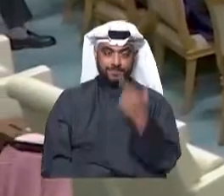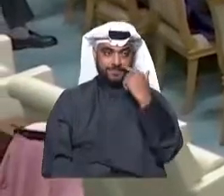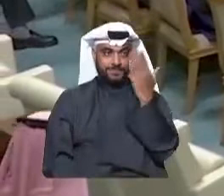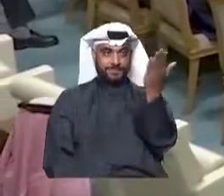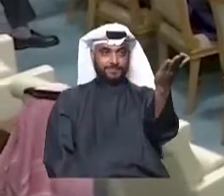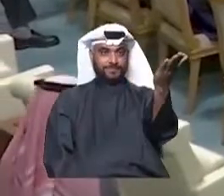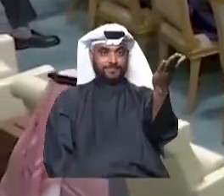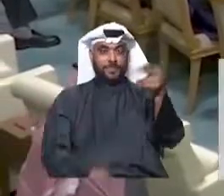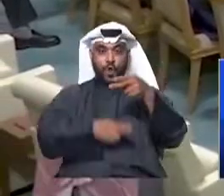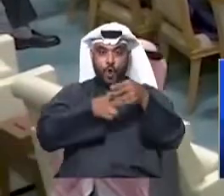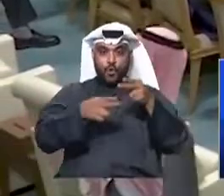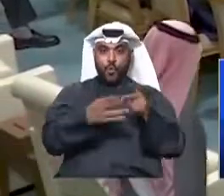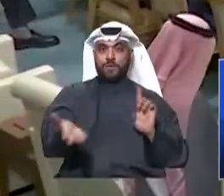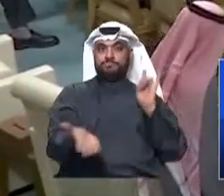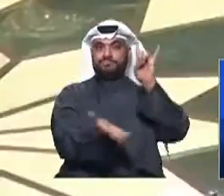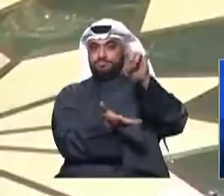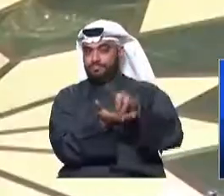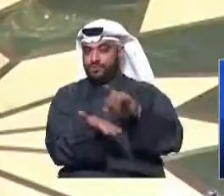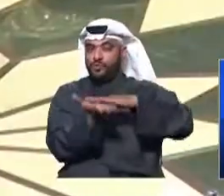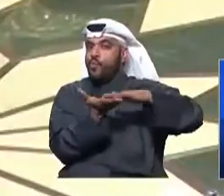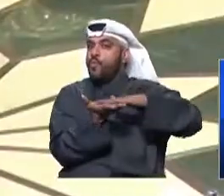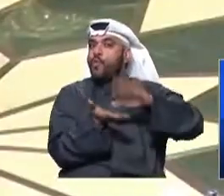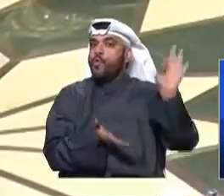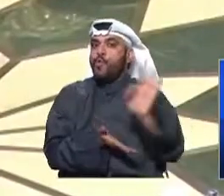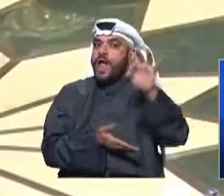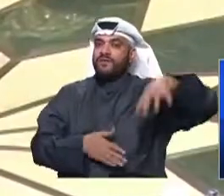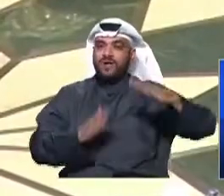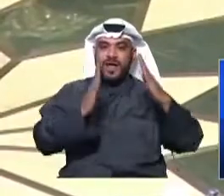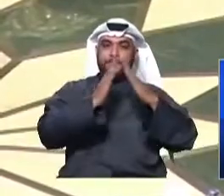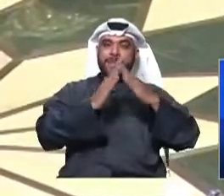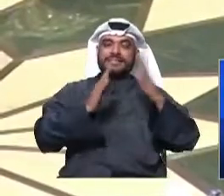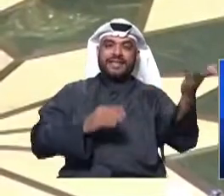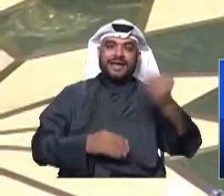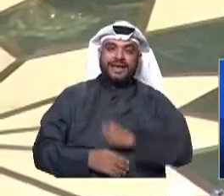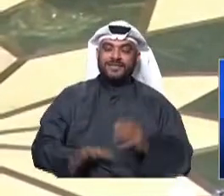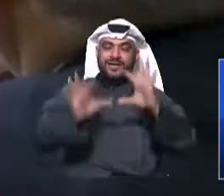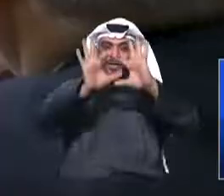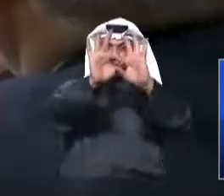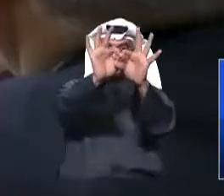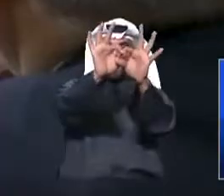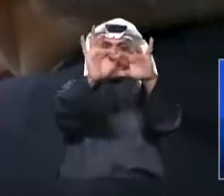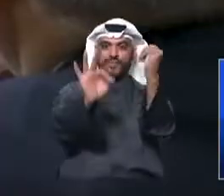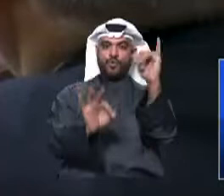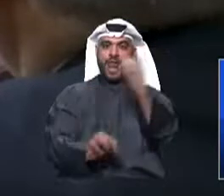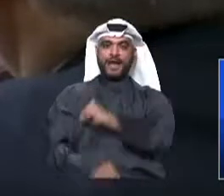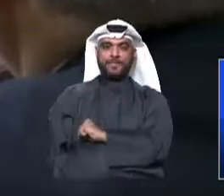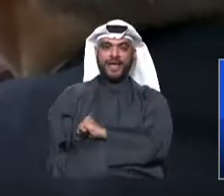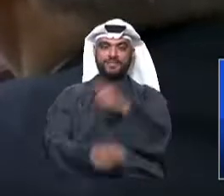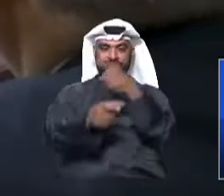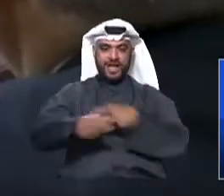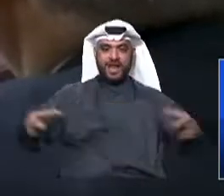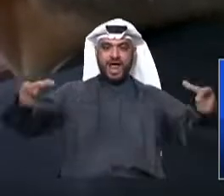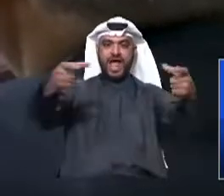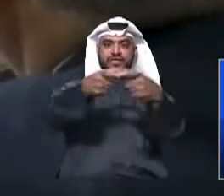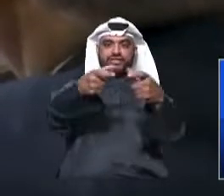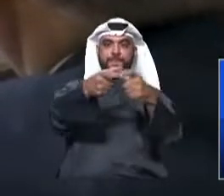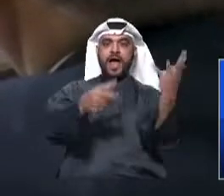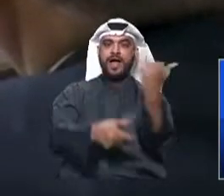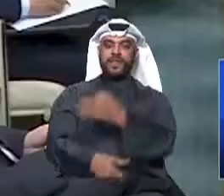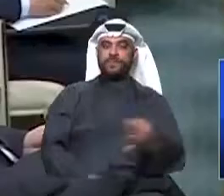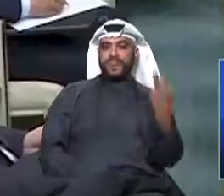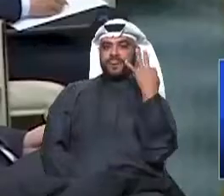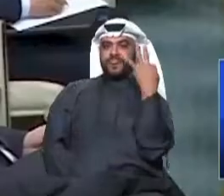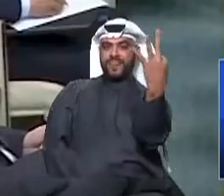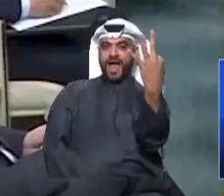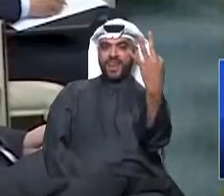بمشاركة الكويت، عقدت في مقر الأمانة العامة لجامعة الدول العربية بالقاهرة أعمال الجلسة الثالثة من دور الانعقاد